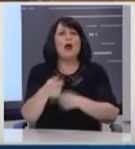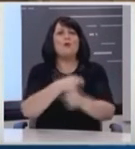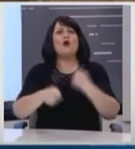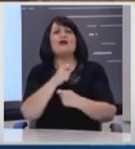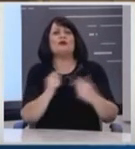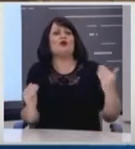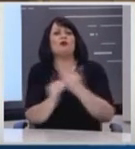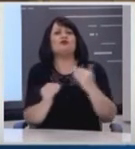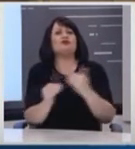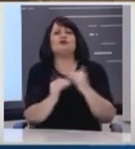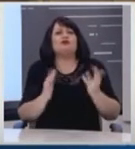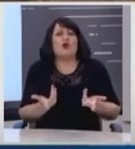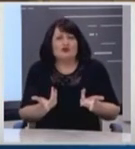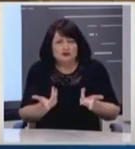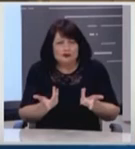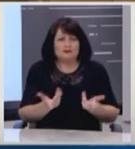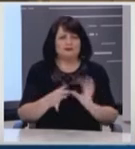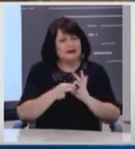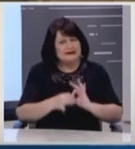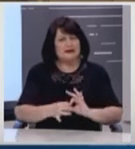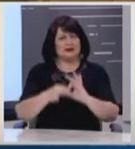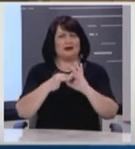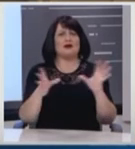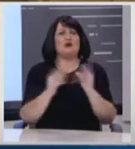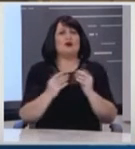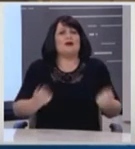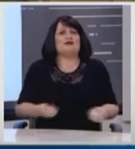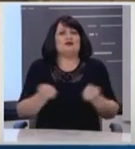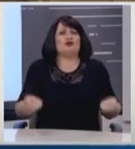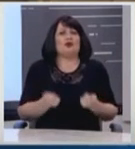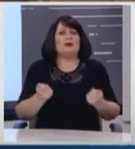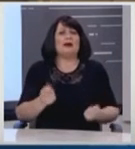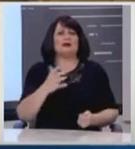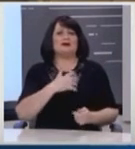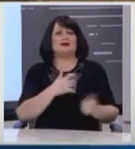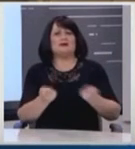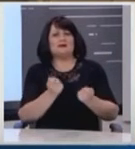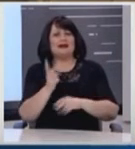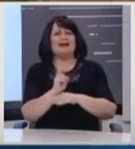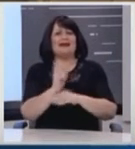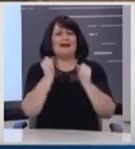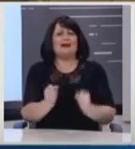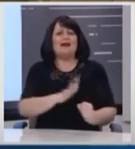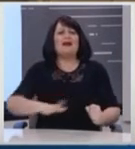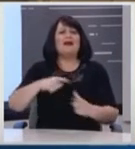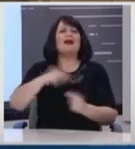εμπορευμάτων, καθώς και τις συναφούς με αυτά αξιοποίησης της στρατηγικής γεωγραφικής θέσης της